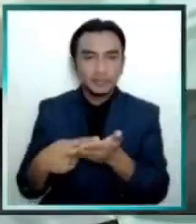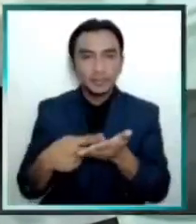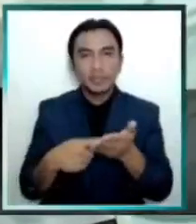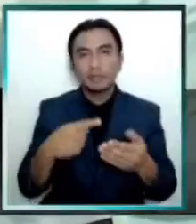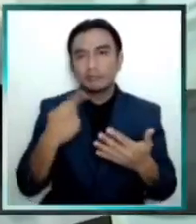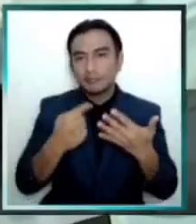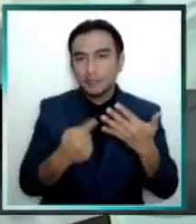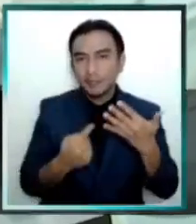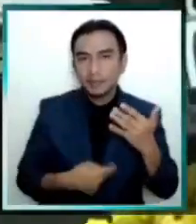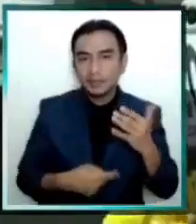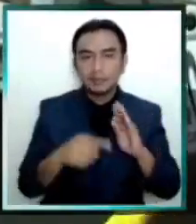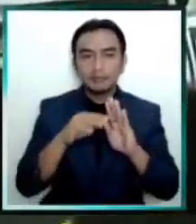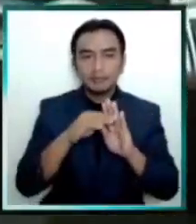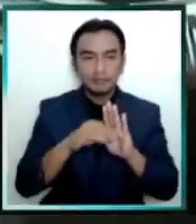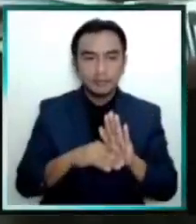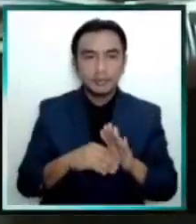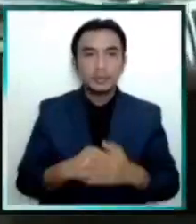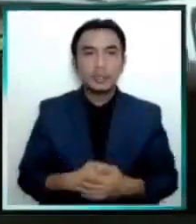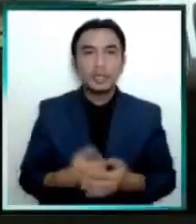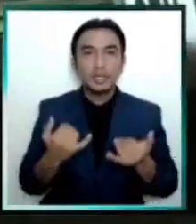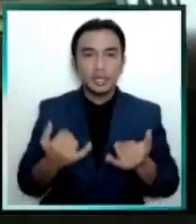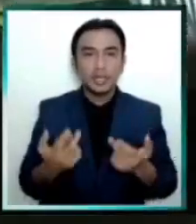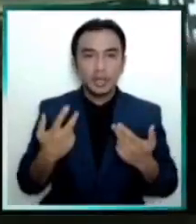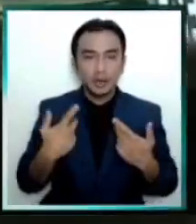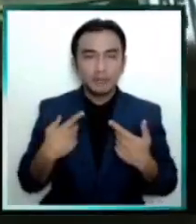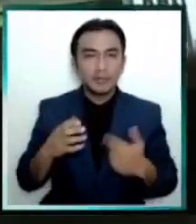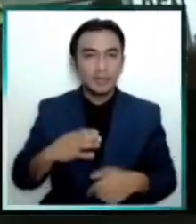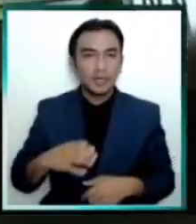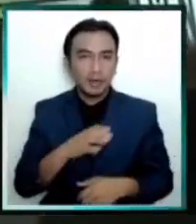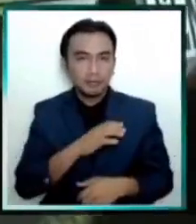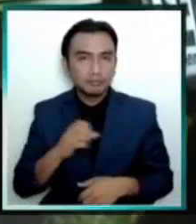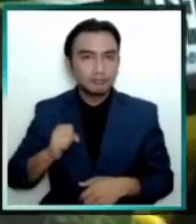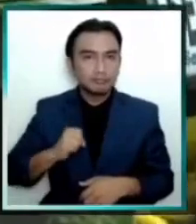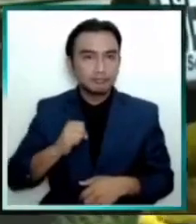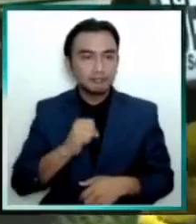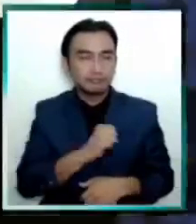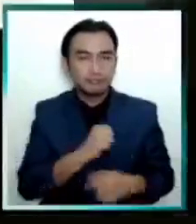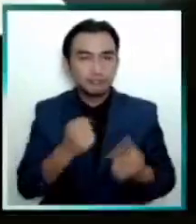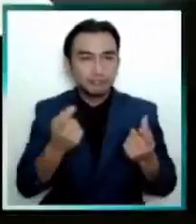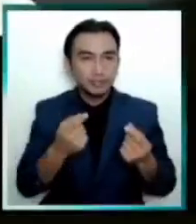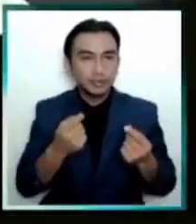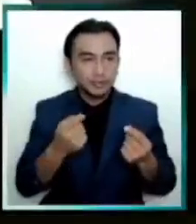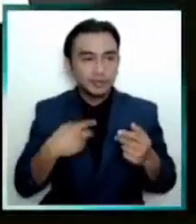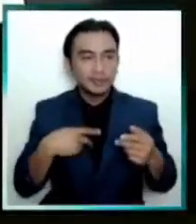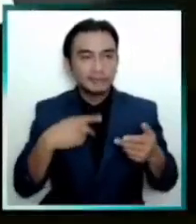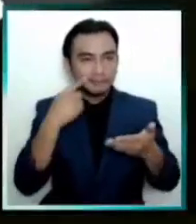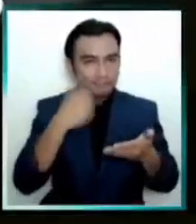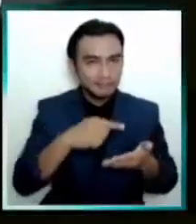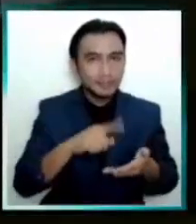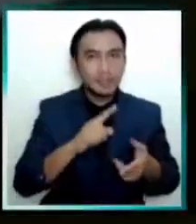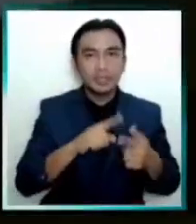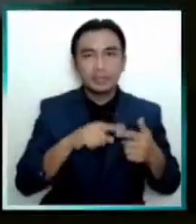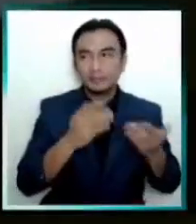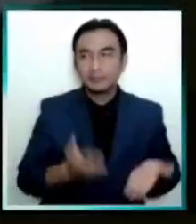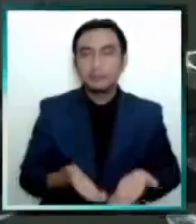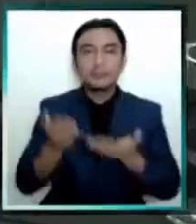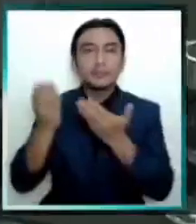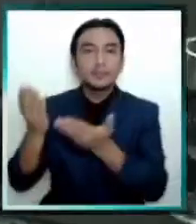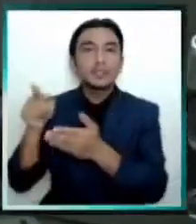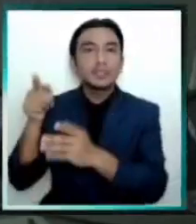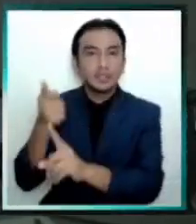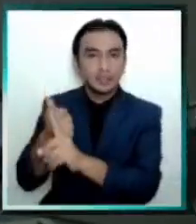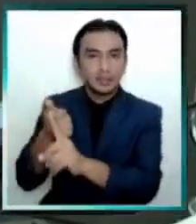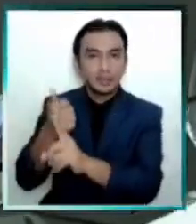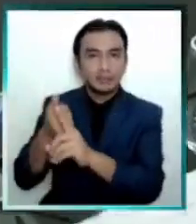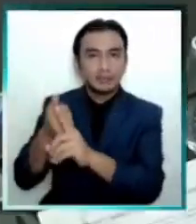ng BICAM, raratipikahan ng Kamara at Senado, saka ipadadala ang kopya ng panukalang batas sa Pangulo para mapirmahan.